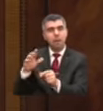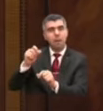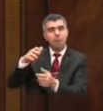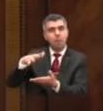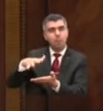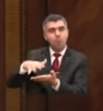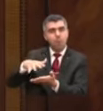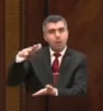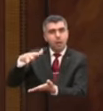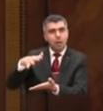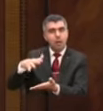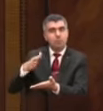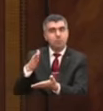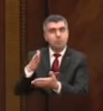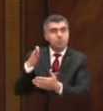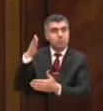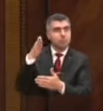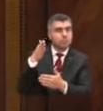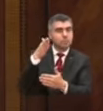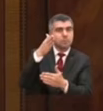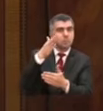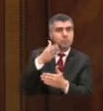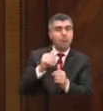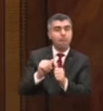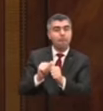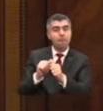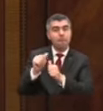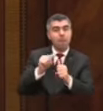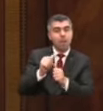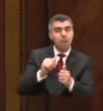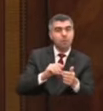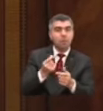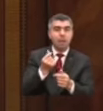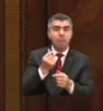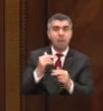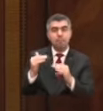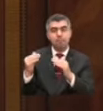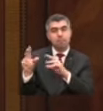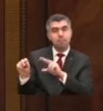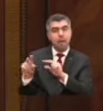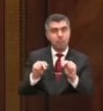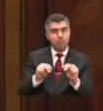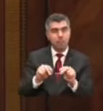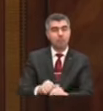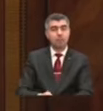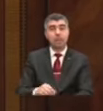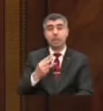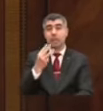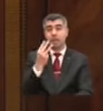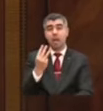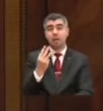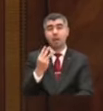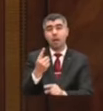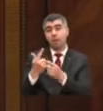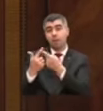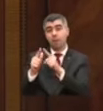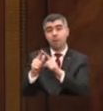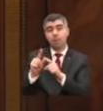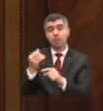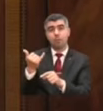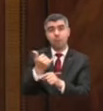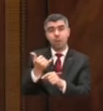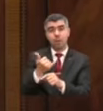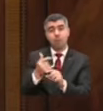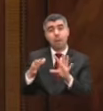هزوا البوطة والدواء الأزلال وأيتبع عمران ومناطق عديدة ووصلوها بنفس السعر، ولكن ثلاثة ديال القطاعات أساسية لم تكن في الموعد. أول القطاع